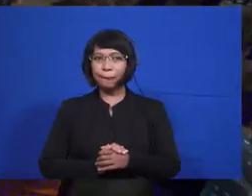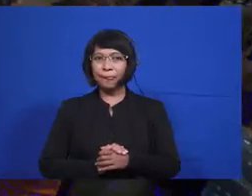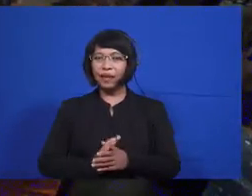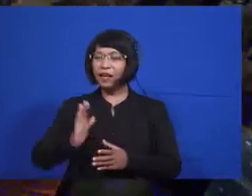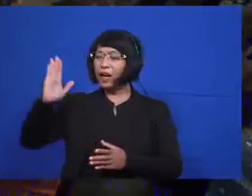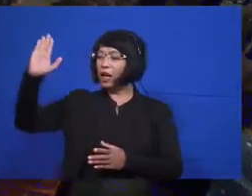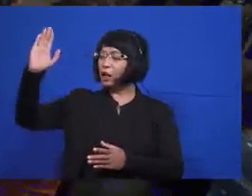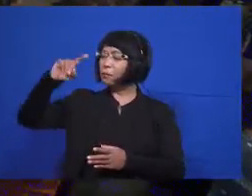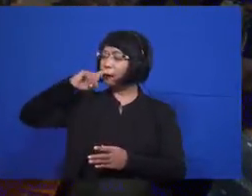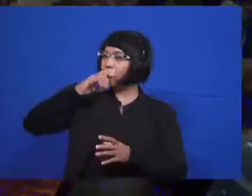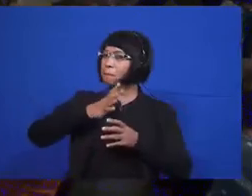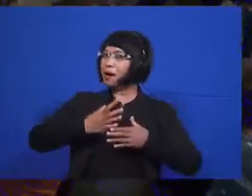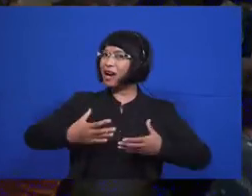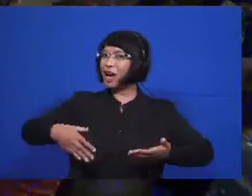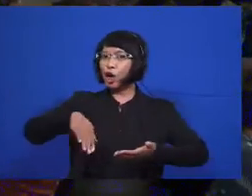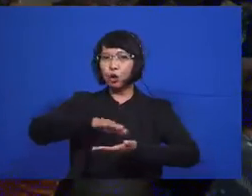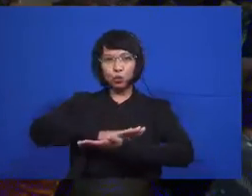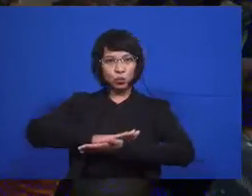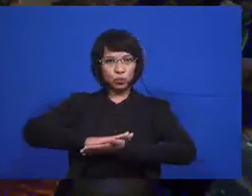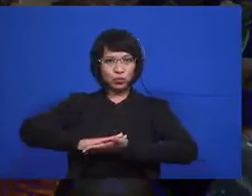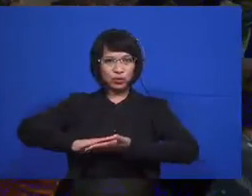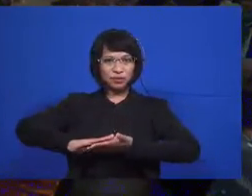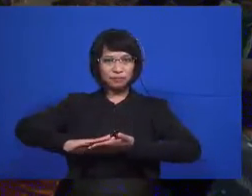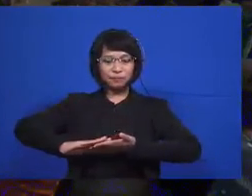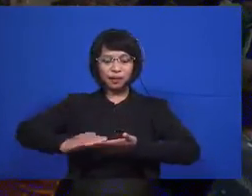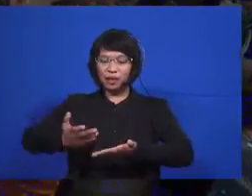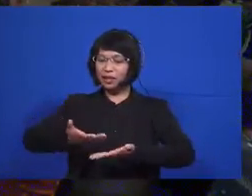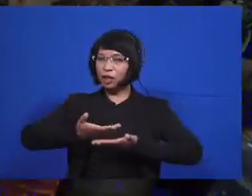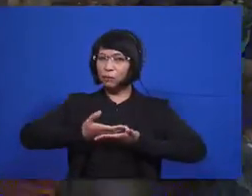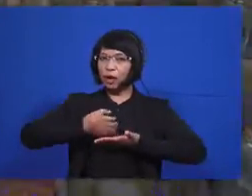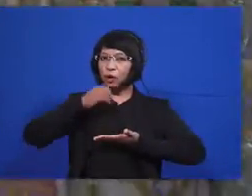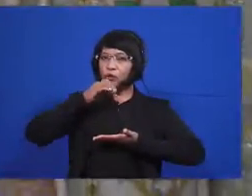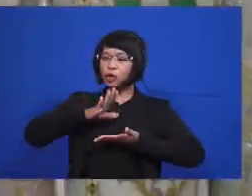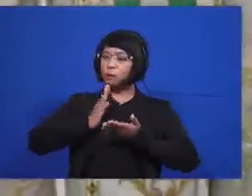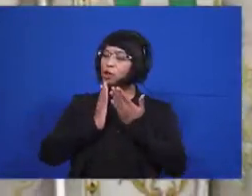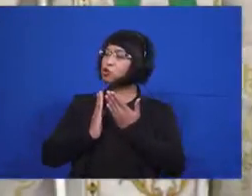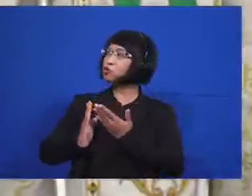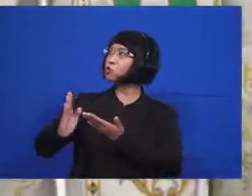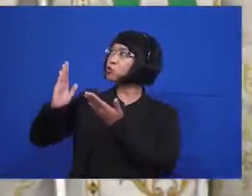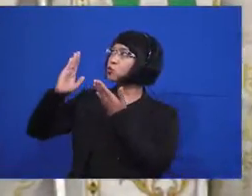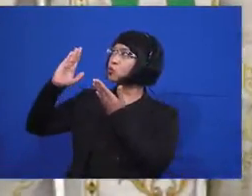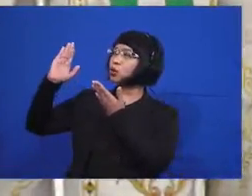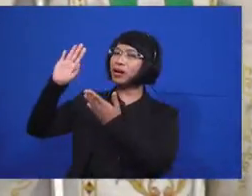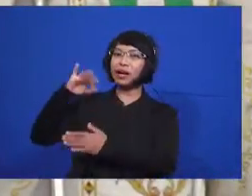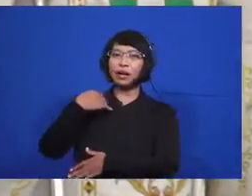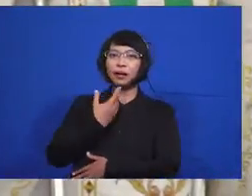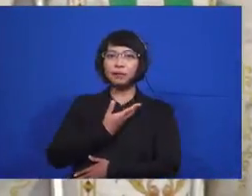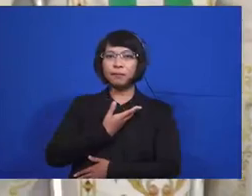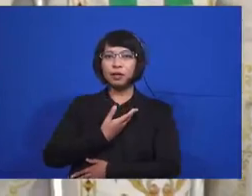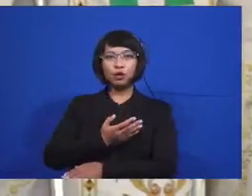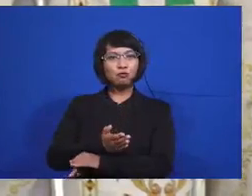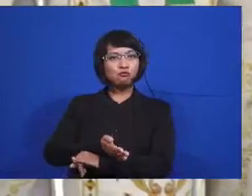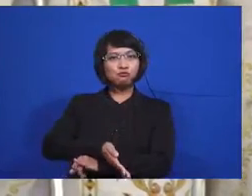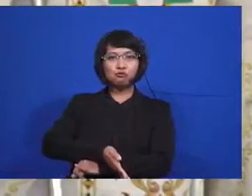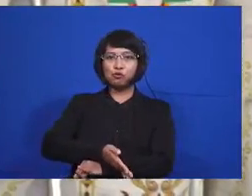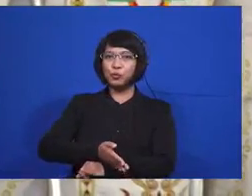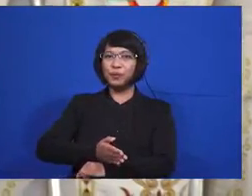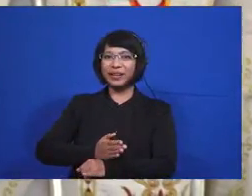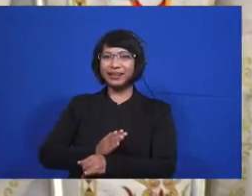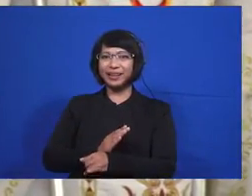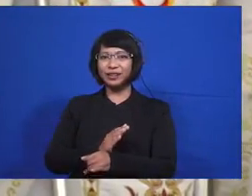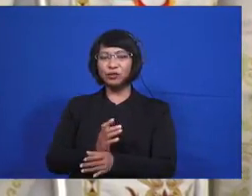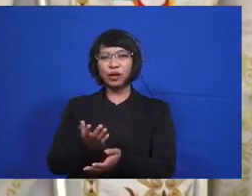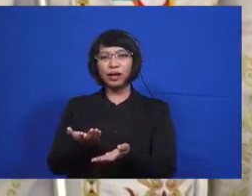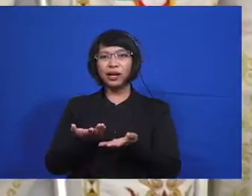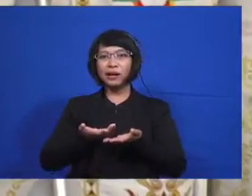Allah Bapa Maha Kudus, terimalah ucapan syukur kami atas korban ilahi yang telah